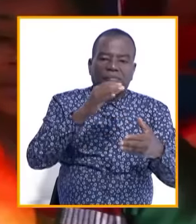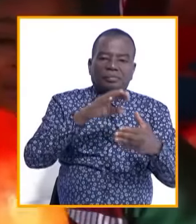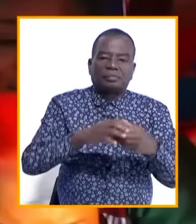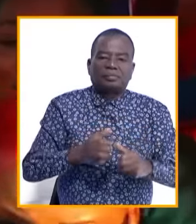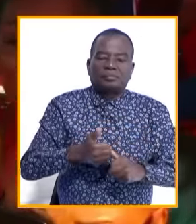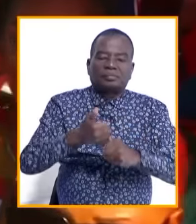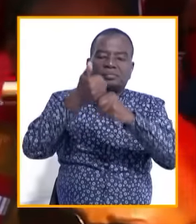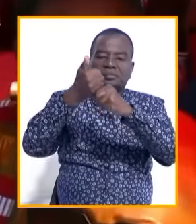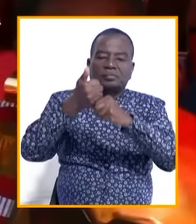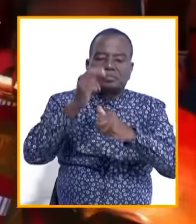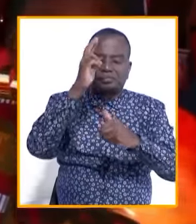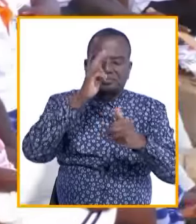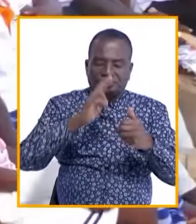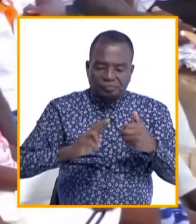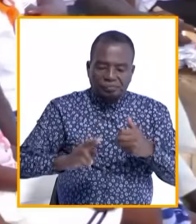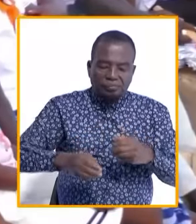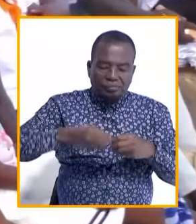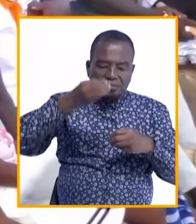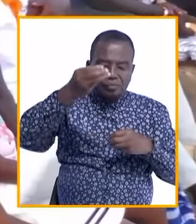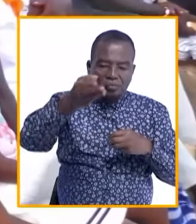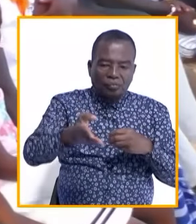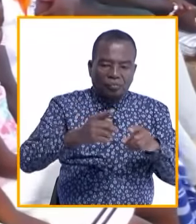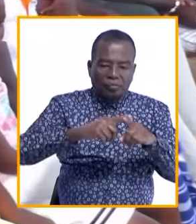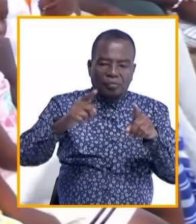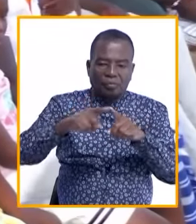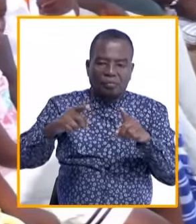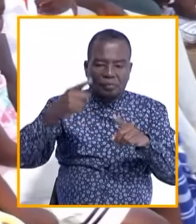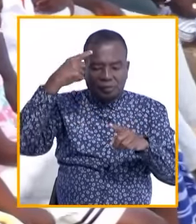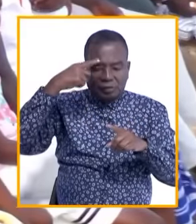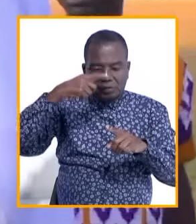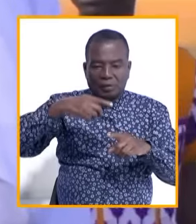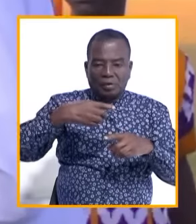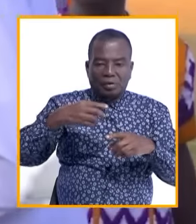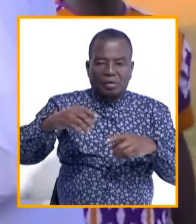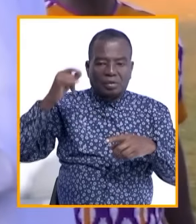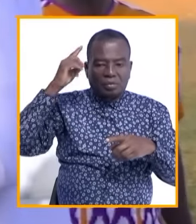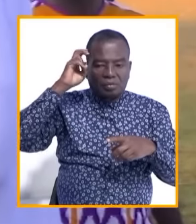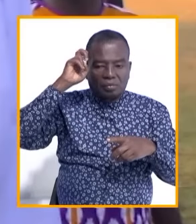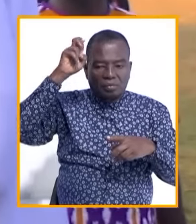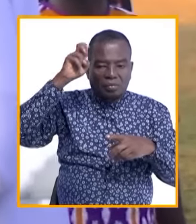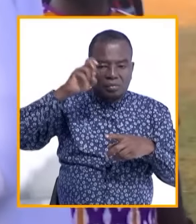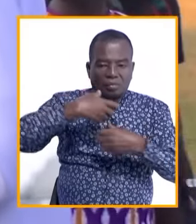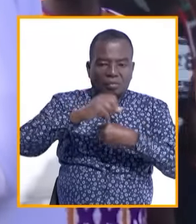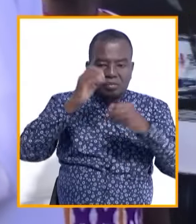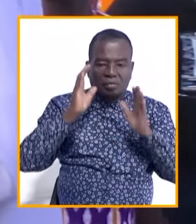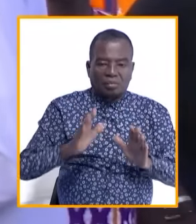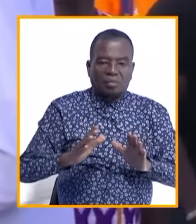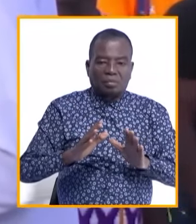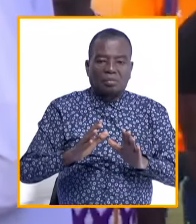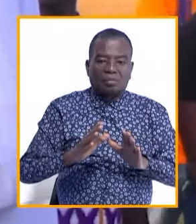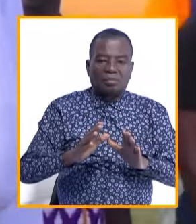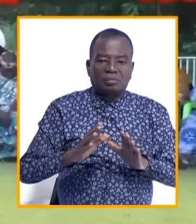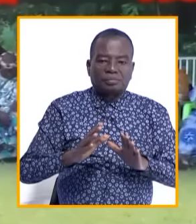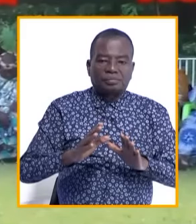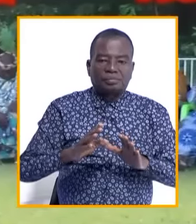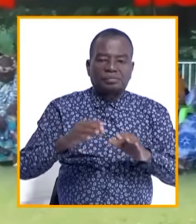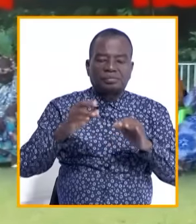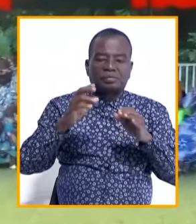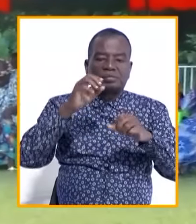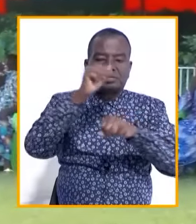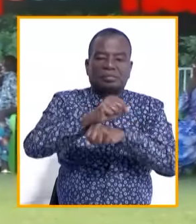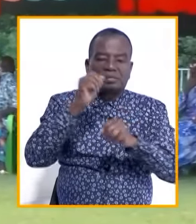d'apporter ce trophée sur les terres du Bomi. Hommage est également rendu aux tisserands pour leur génie créateur. Le